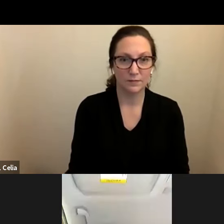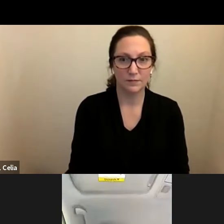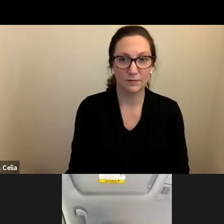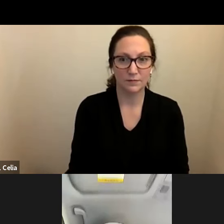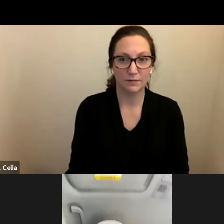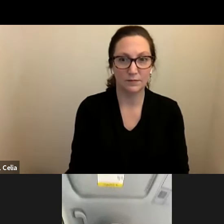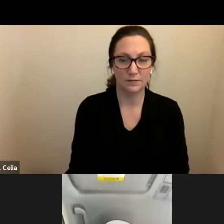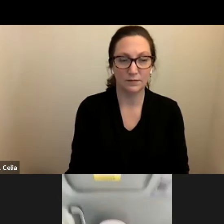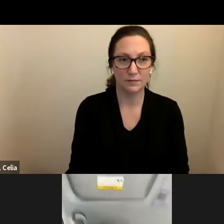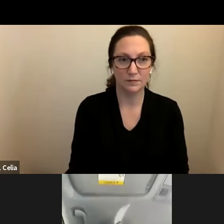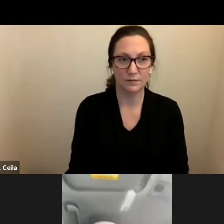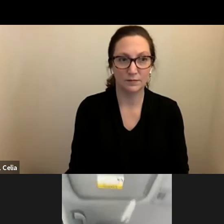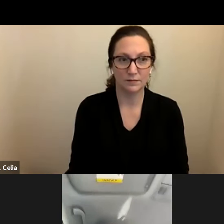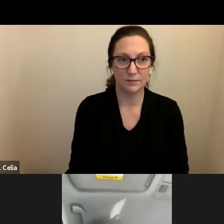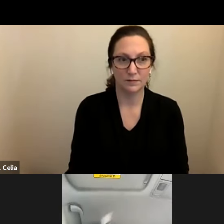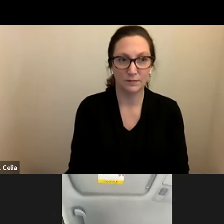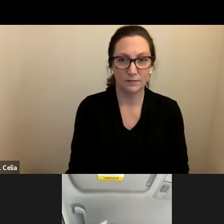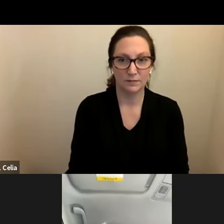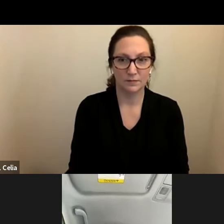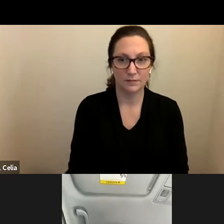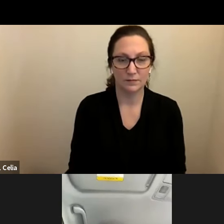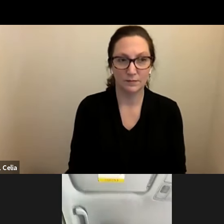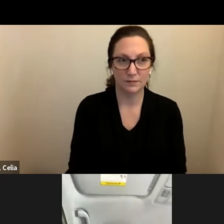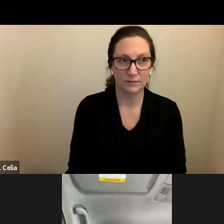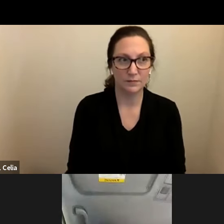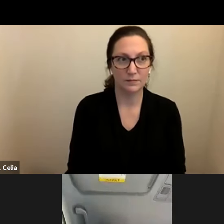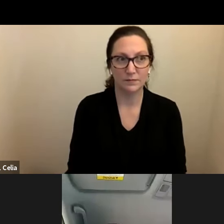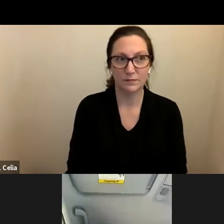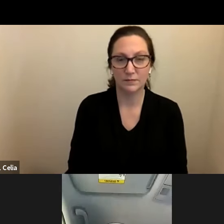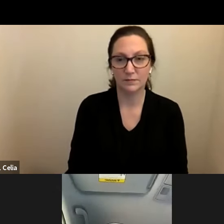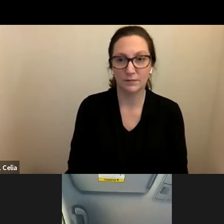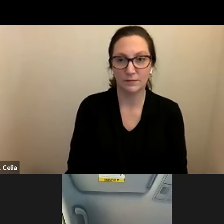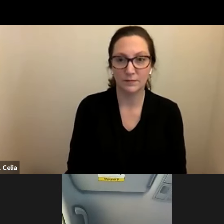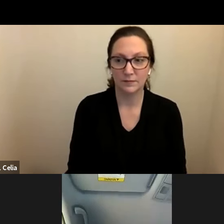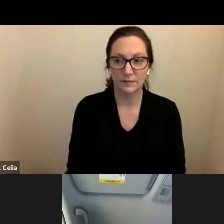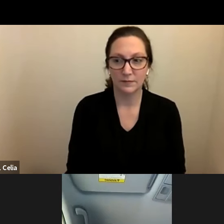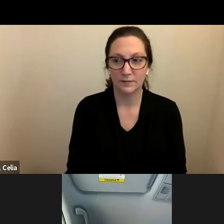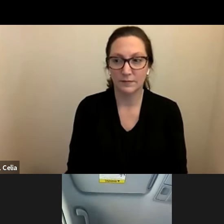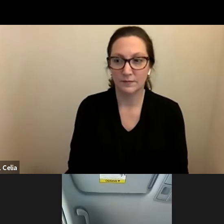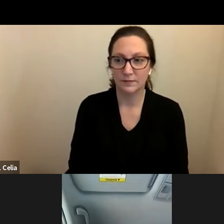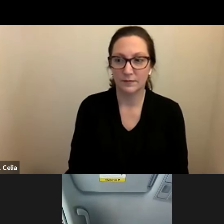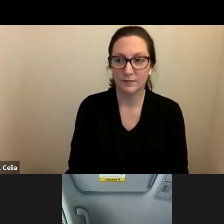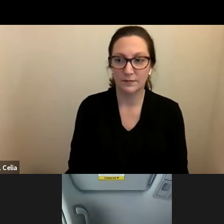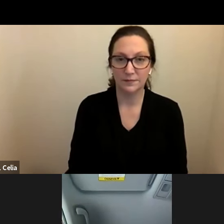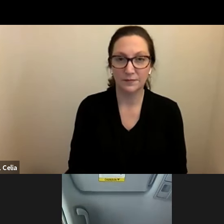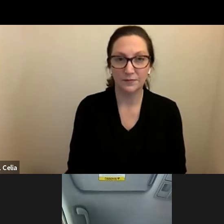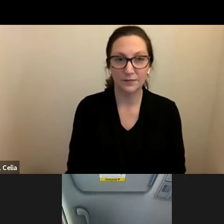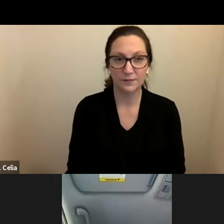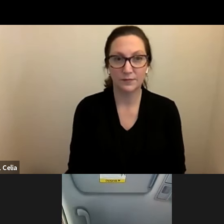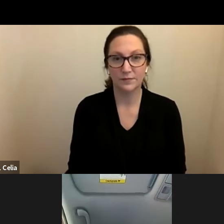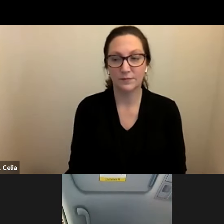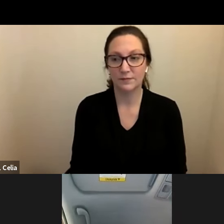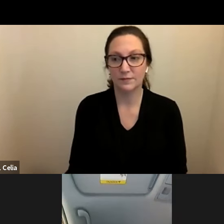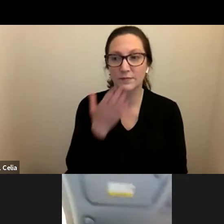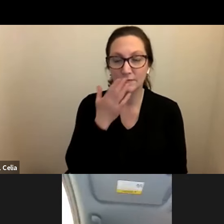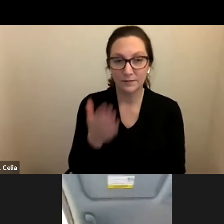pensée, pas hésiter. Et nous très contents pour nous avoir encore une fois et nous souhaitons bonne écoute. Merci.